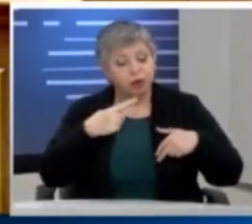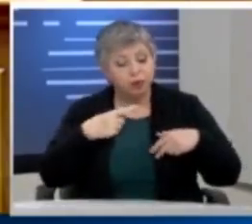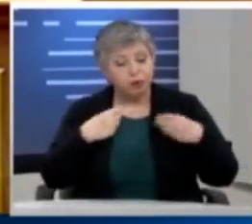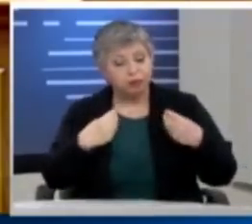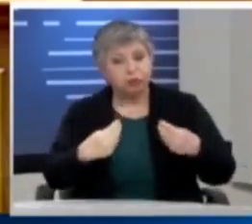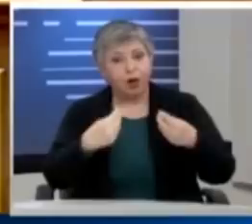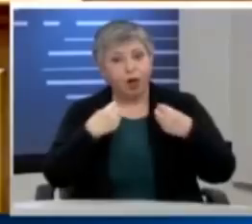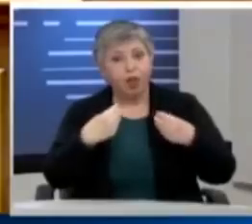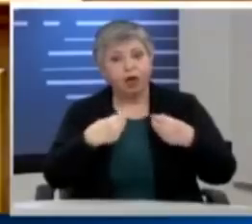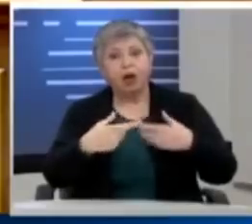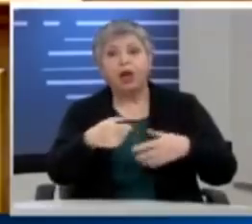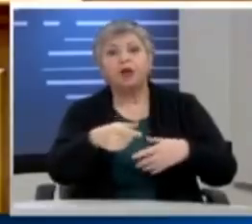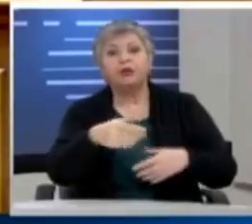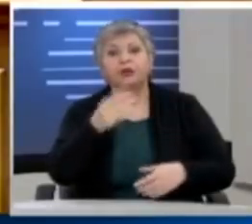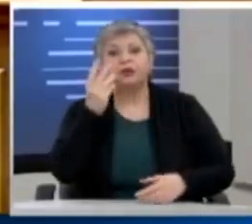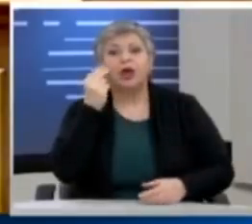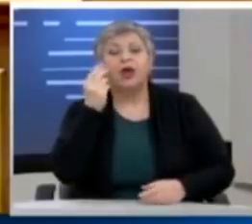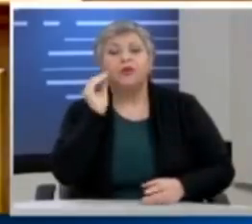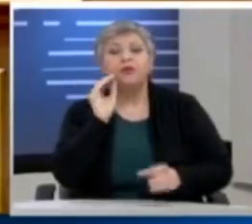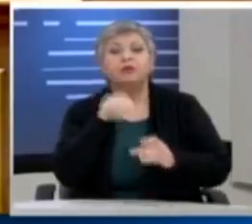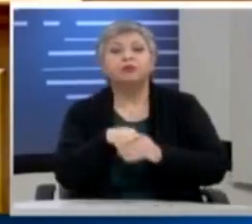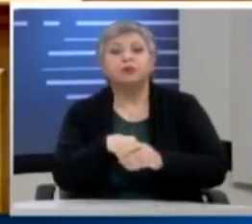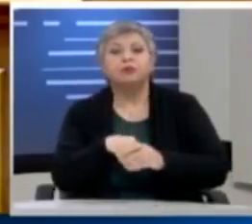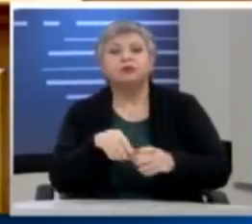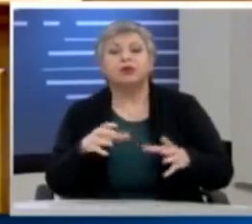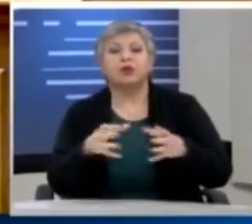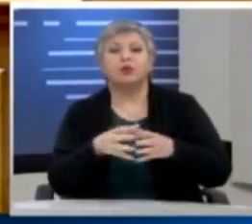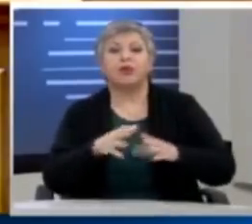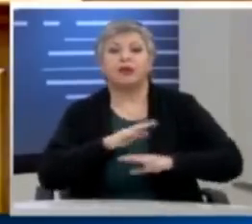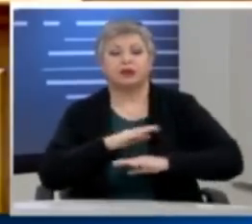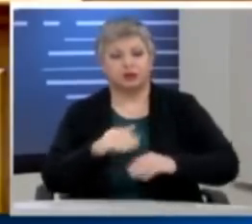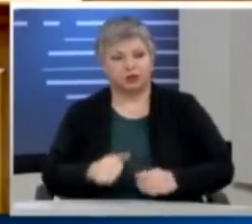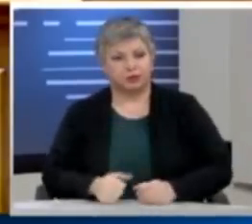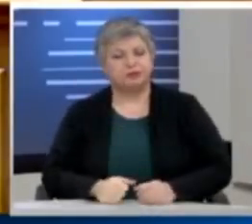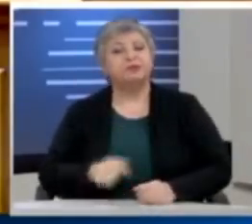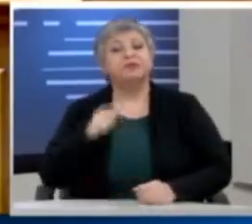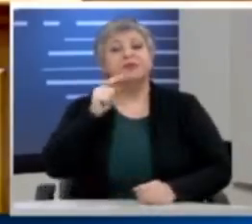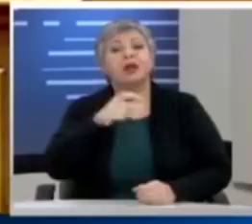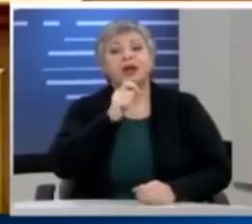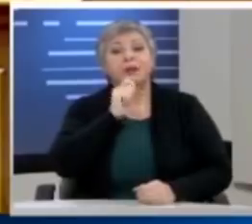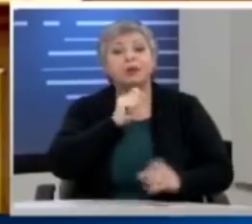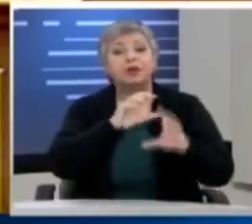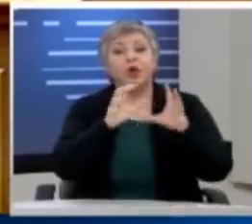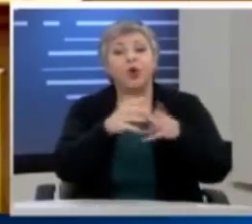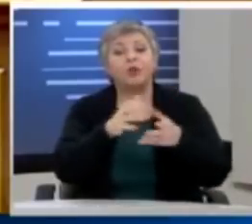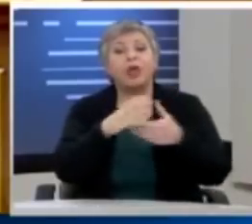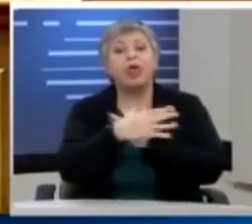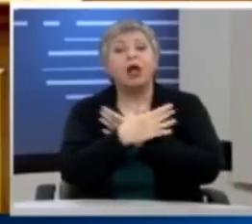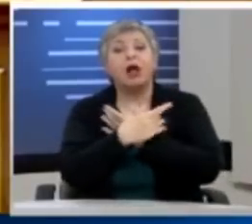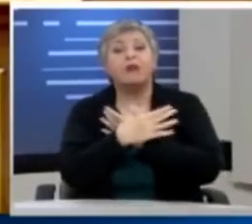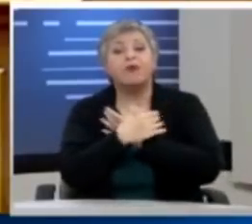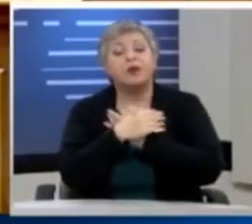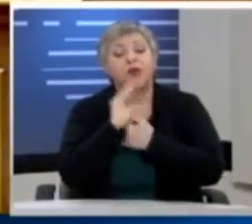ΝΑΤΟ. Δεν είναι τυχαίο άλλωστε ότι το κόμμα των Αλβανών στη Φύρων, που ψήφισε υπέρ της Συμφωνίας